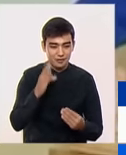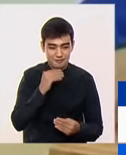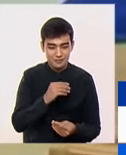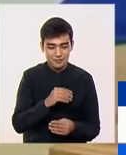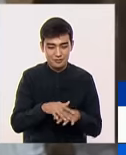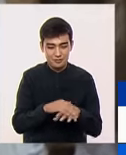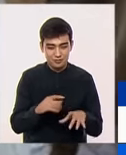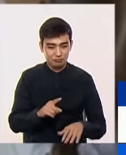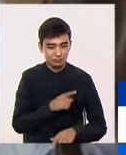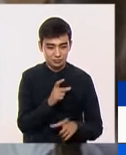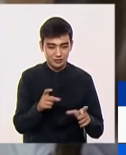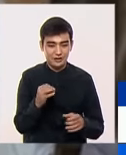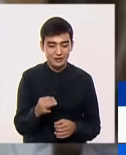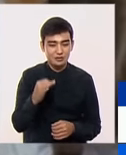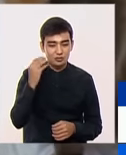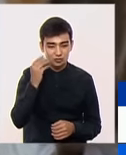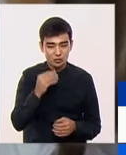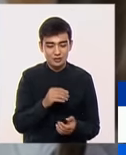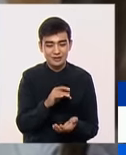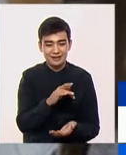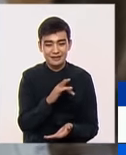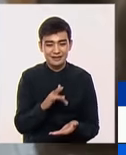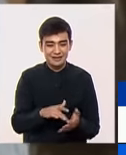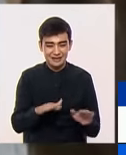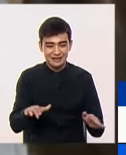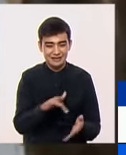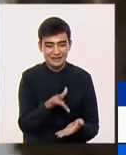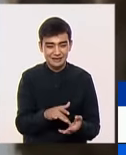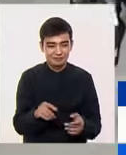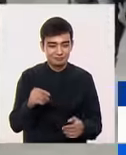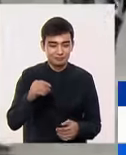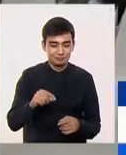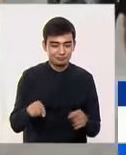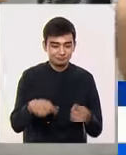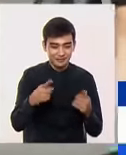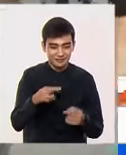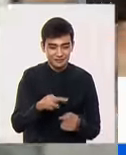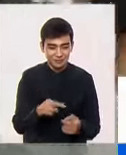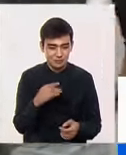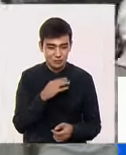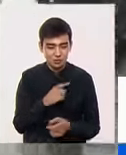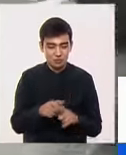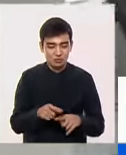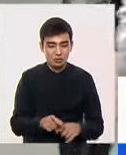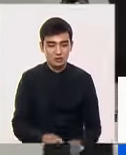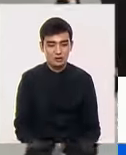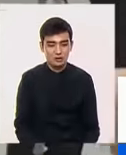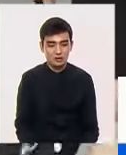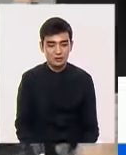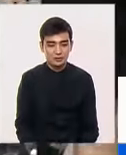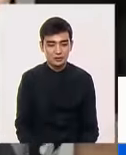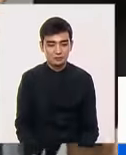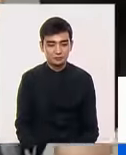также растет количество детских центров развития и всевозможных кружков или монро i'm back of honor of la ханова